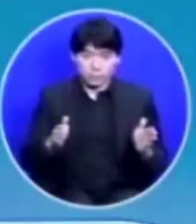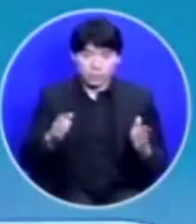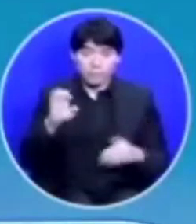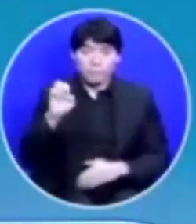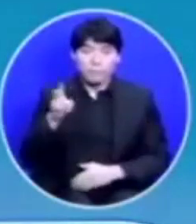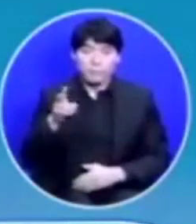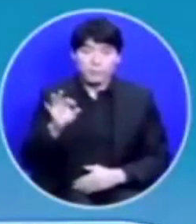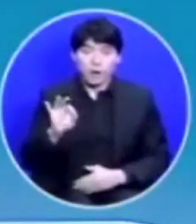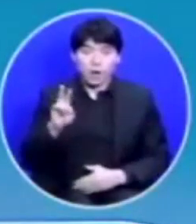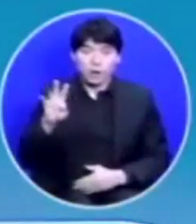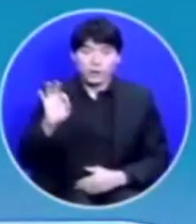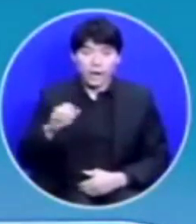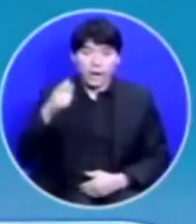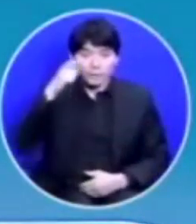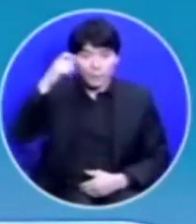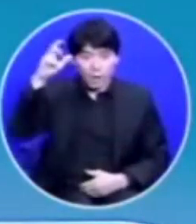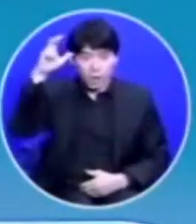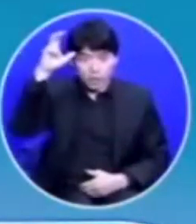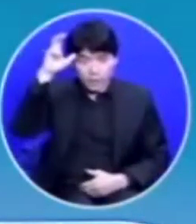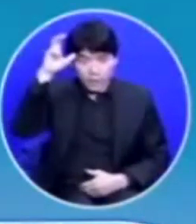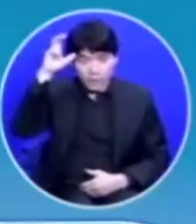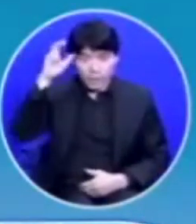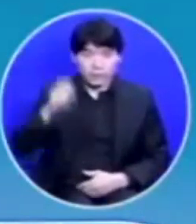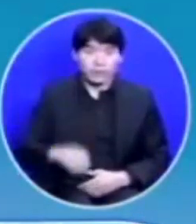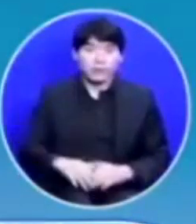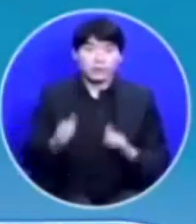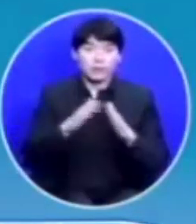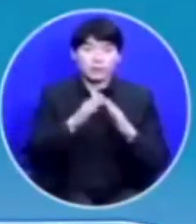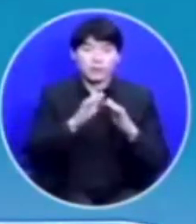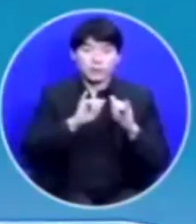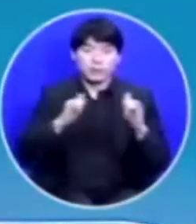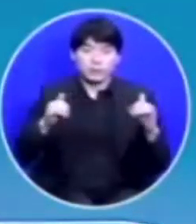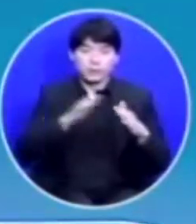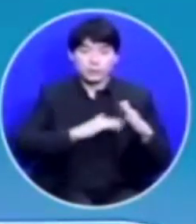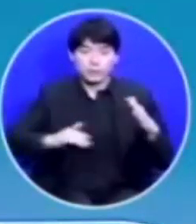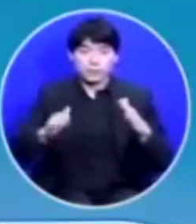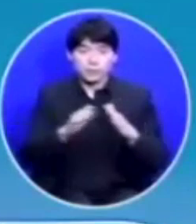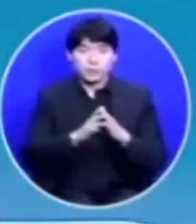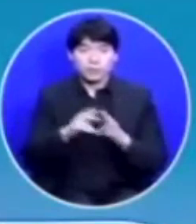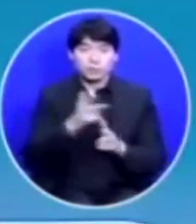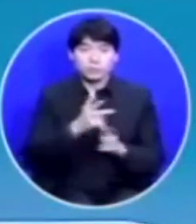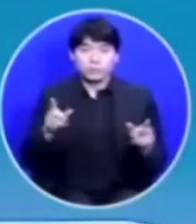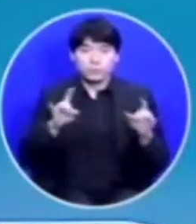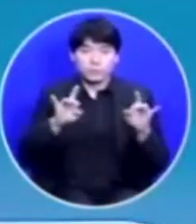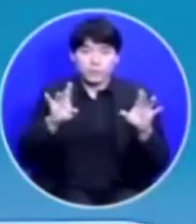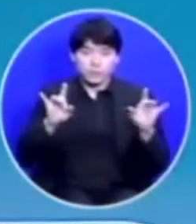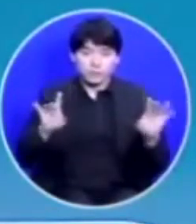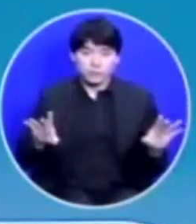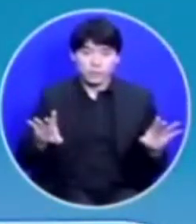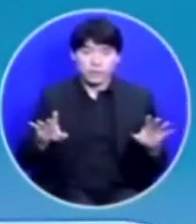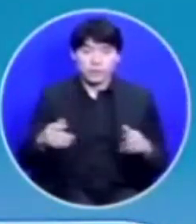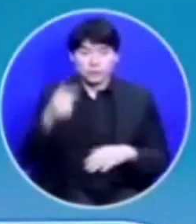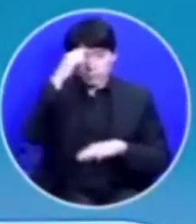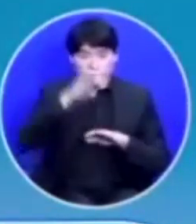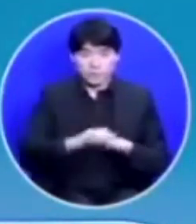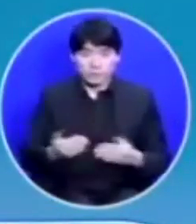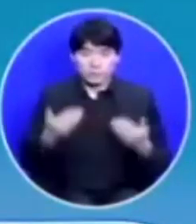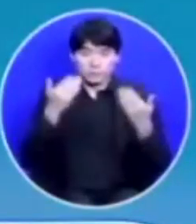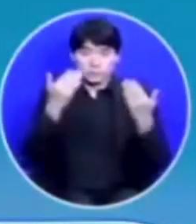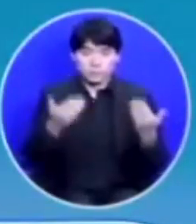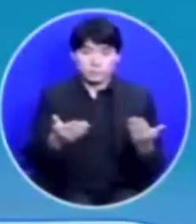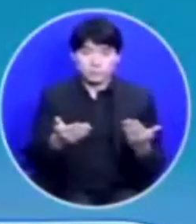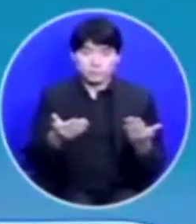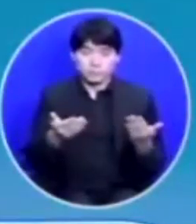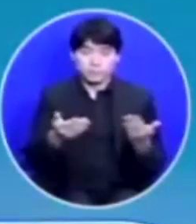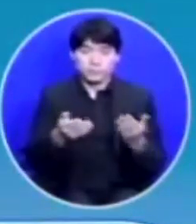어느 가정의 매 주일마다 가정예배를 드리는 집이 있었습니다 아 그 분은